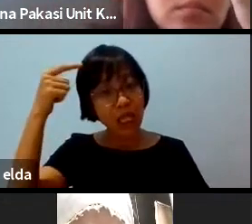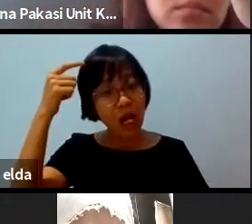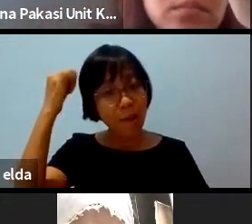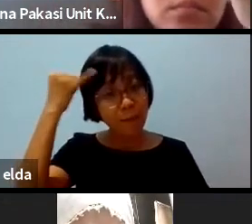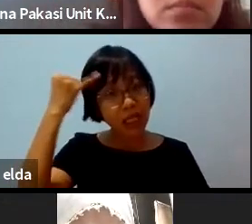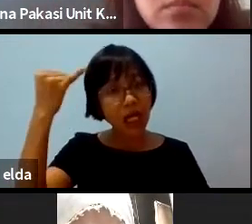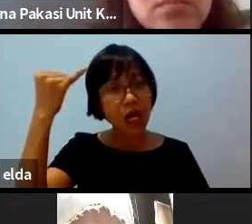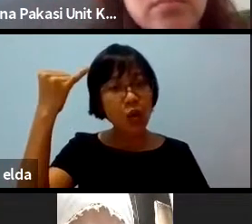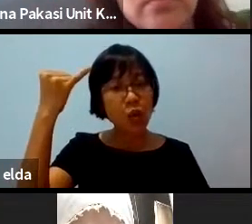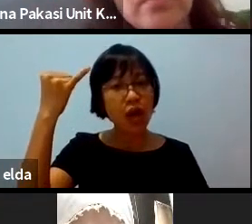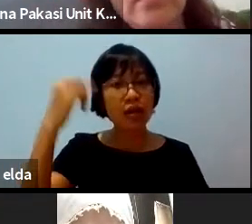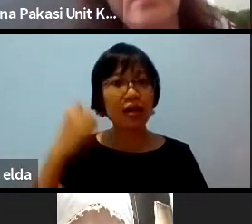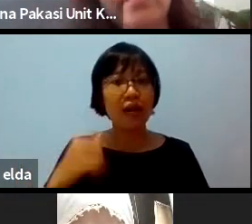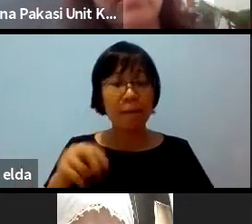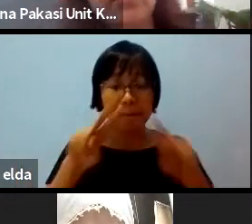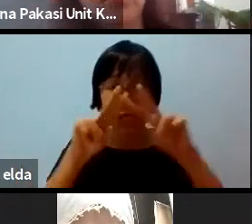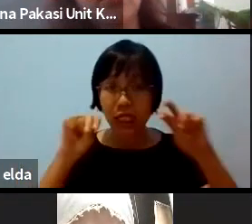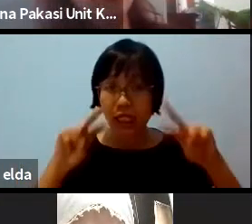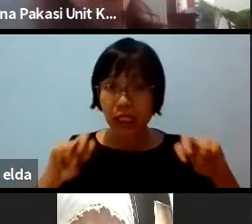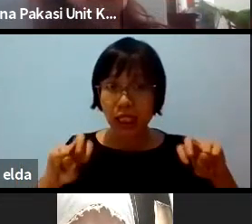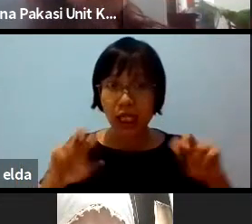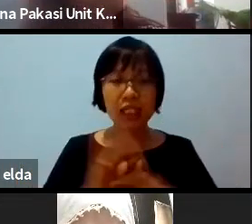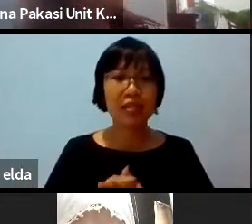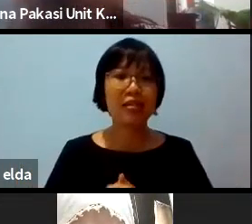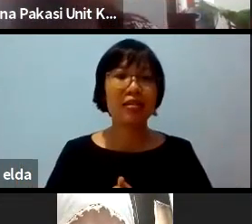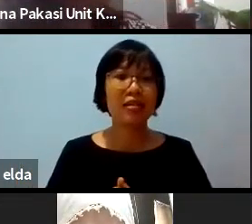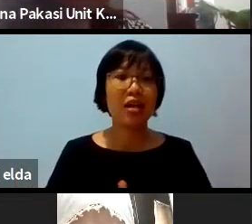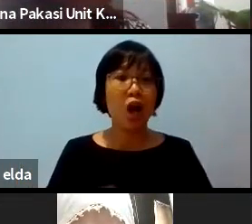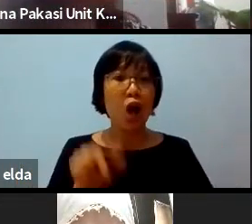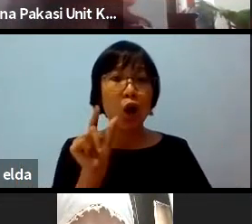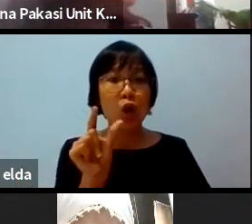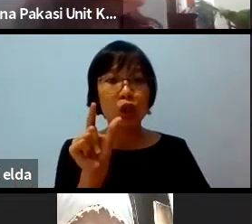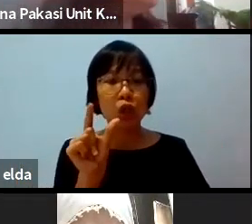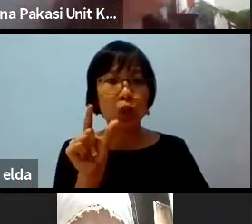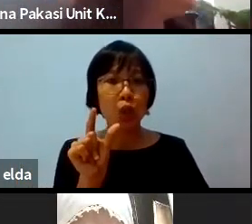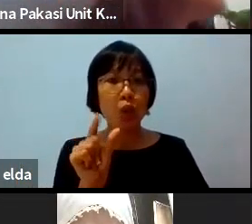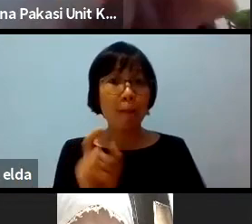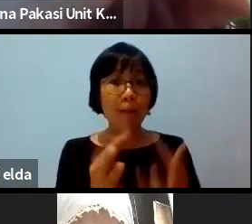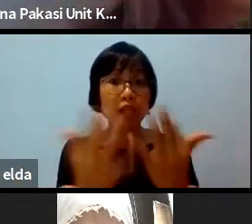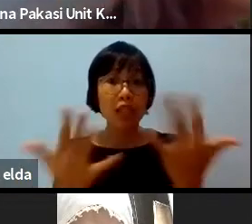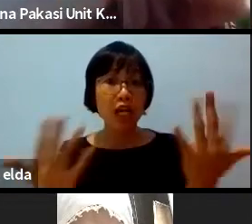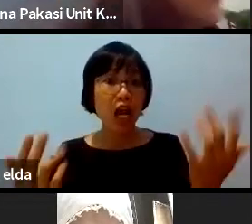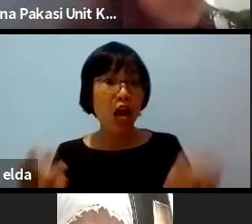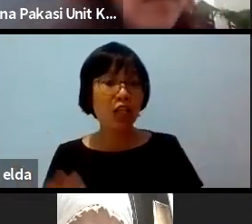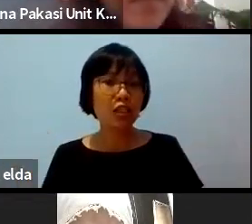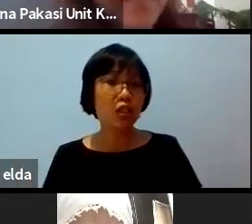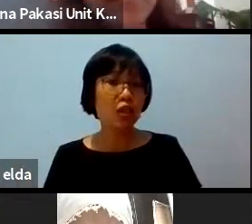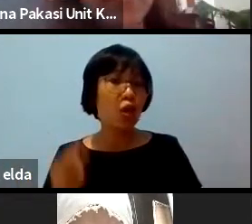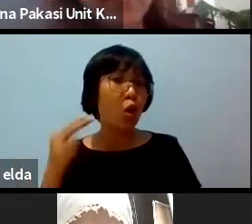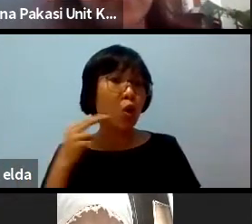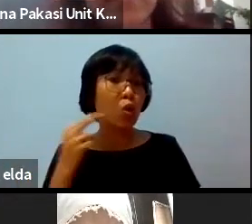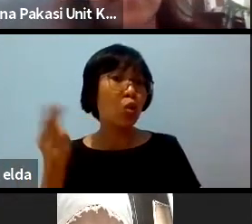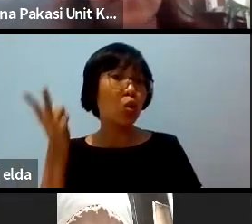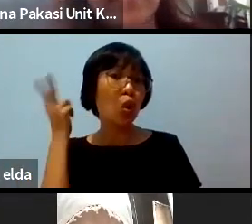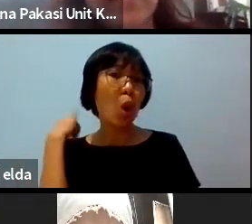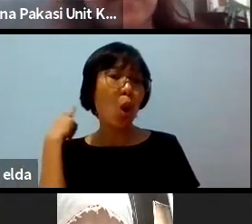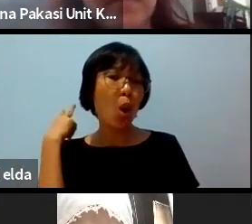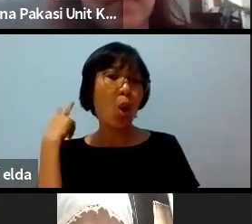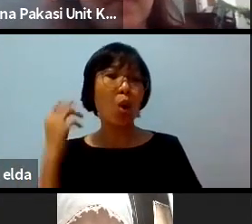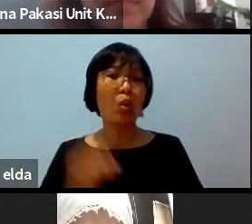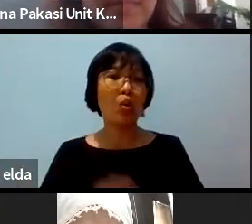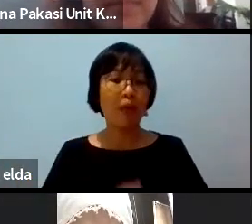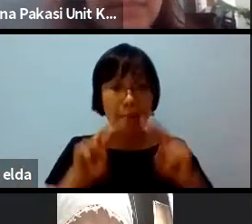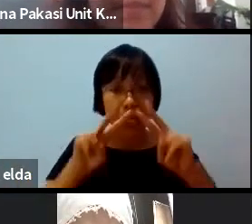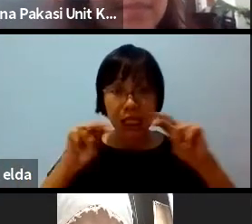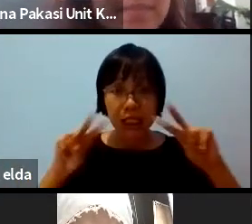buat kalangan masyarakat asli, riset itu bisa sangat kolonialistik gitu. Jadi saya pikir